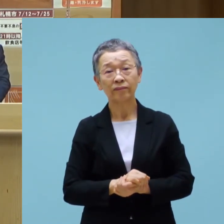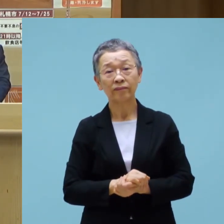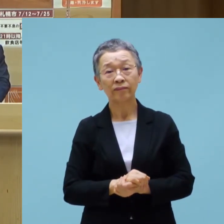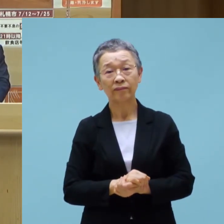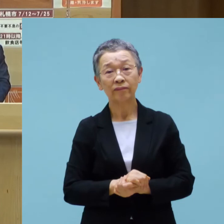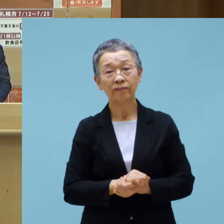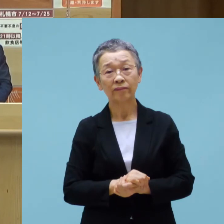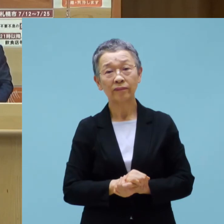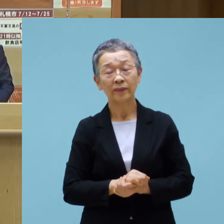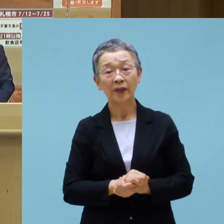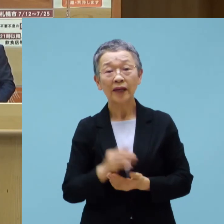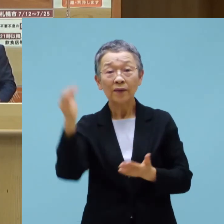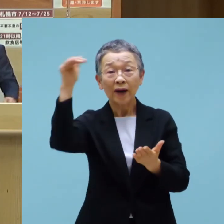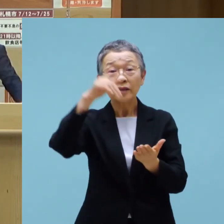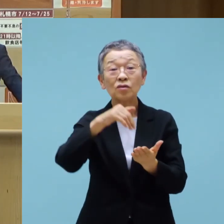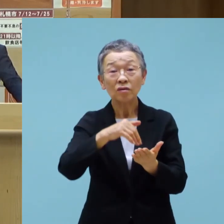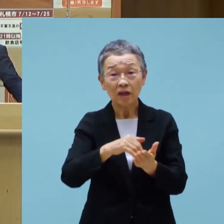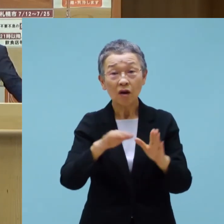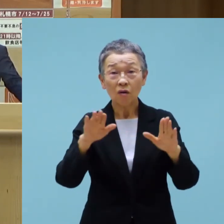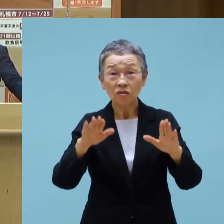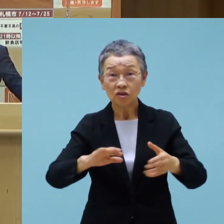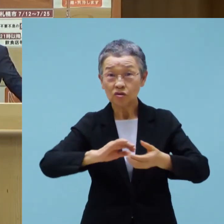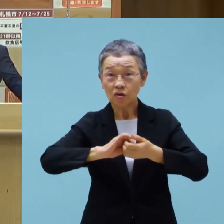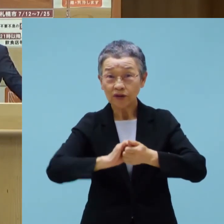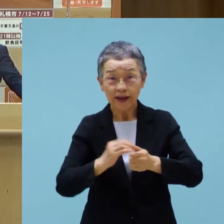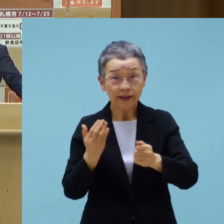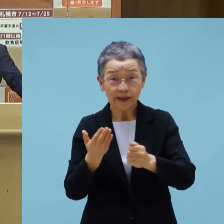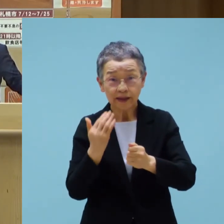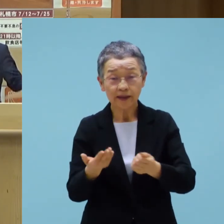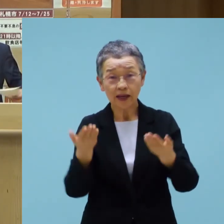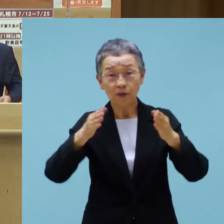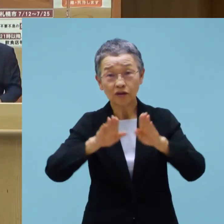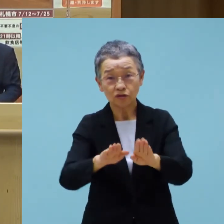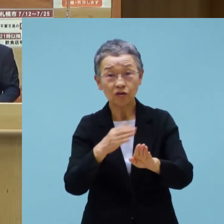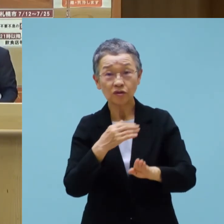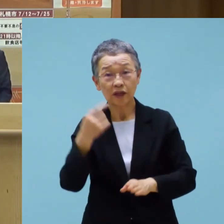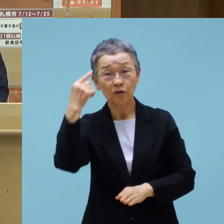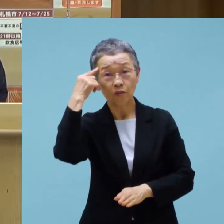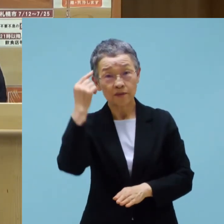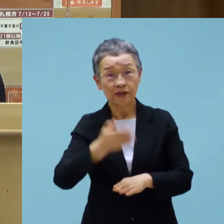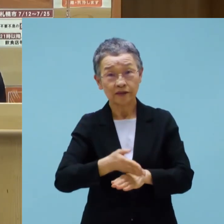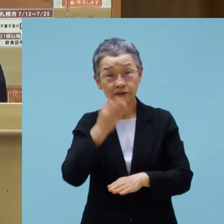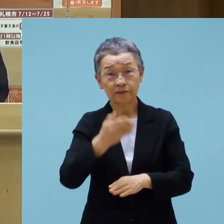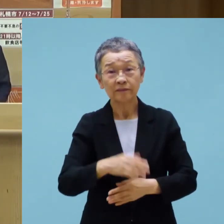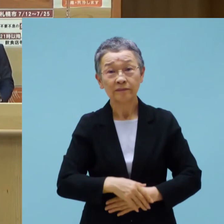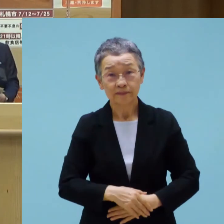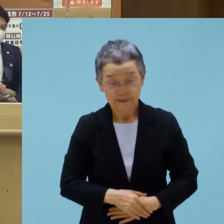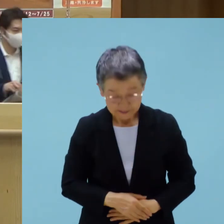それでは以上で本日の定例記者会見を終了させていただきます。ありがとうございます。 ありがとうございました。